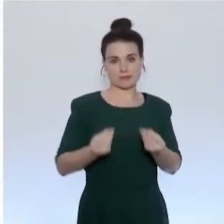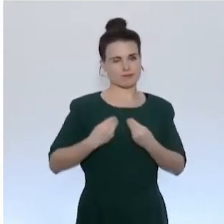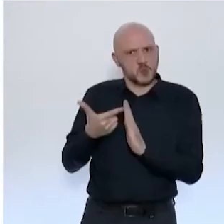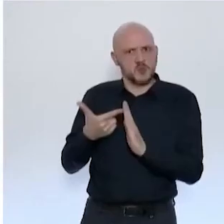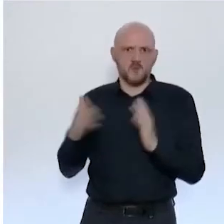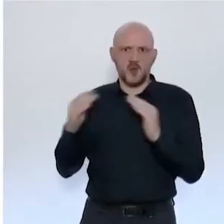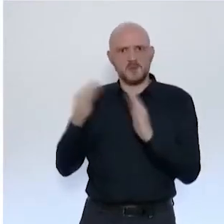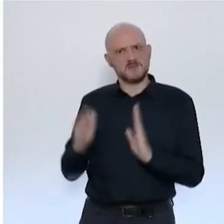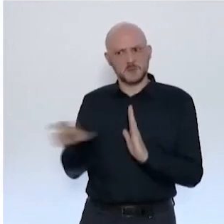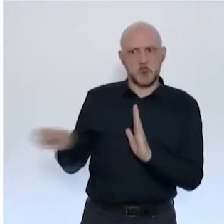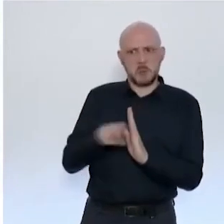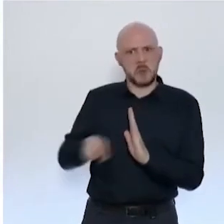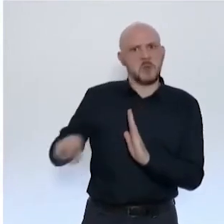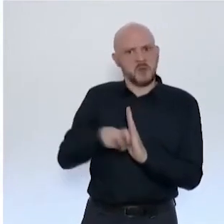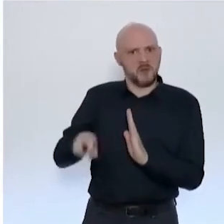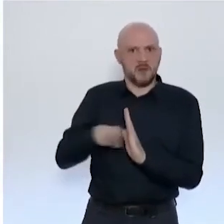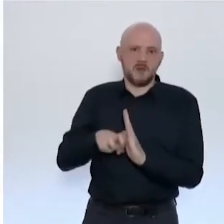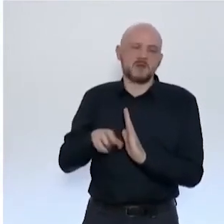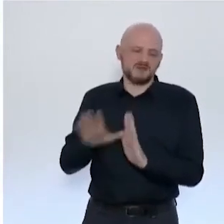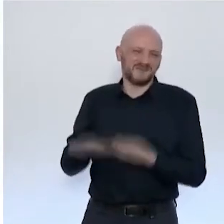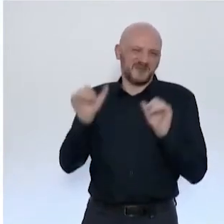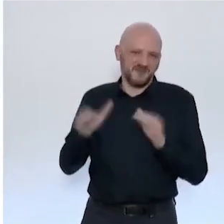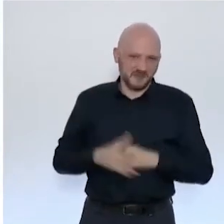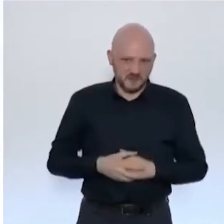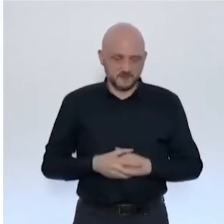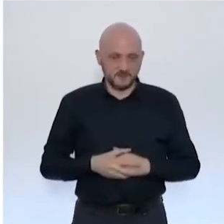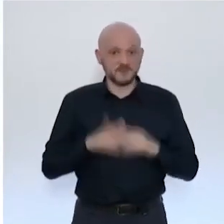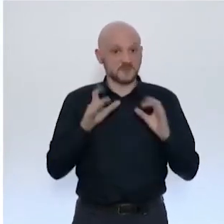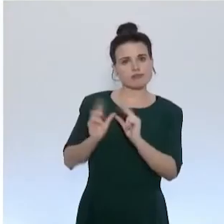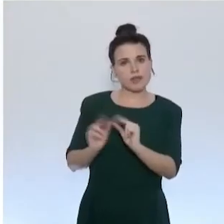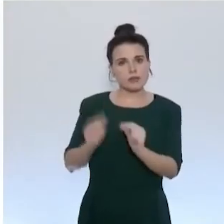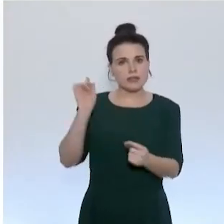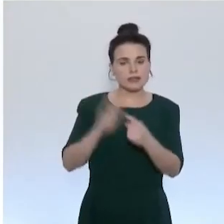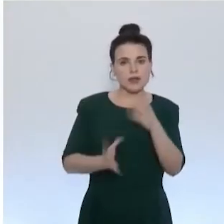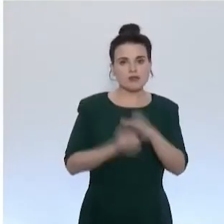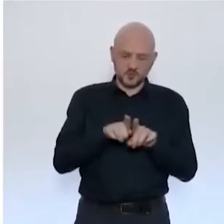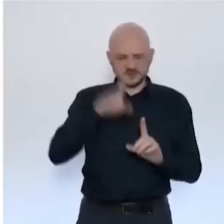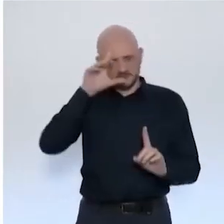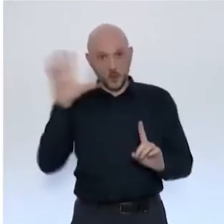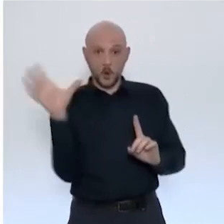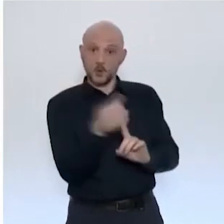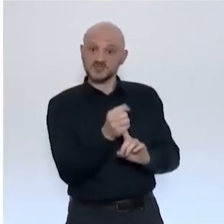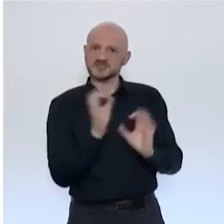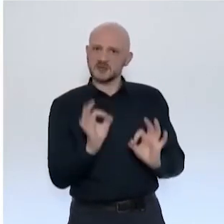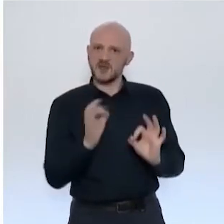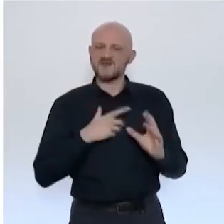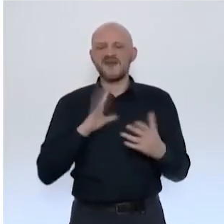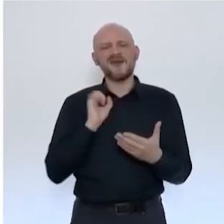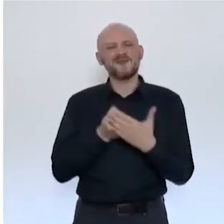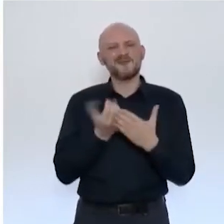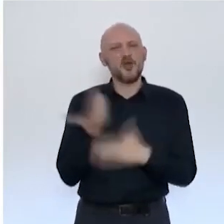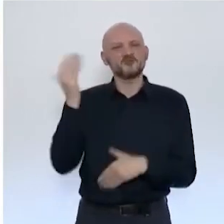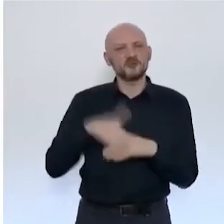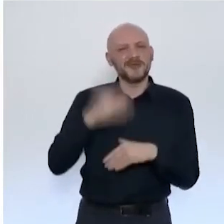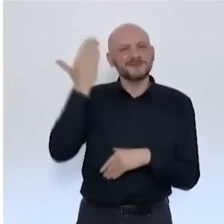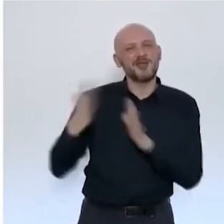protéger. Non mais attends, c'est pas du tout la règle, il faut dire un seul mot à chaque fois, pas trois, hein. Ah bah je ne savais pas. Ah oui, t'es bébé ou quoi? Bon, du coup la